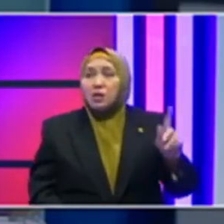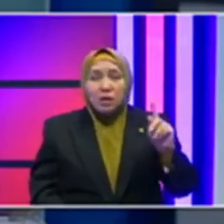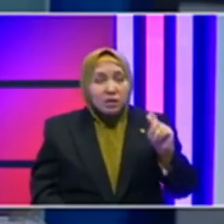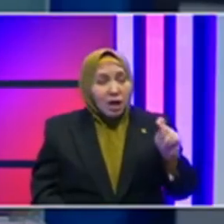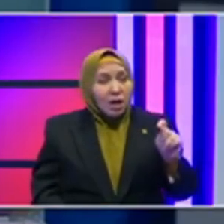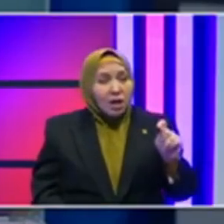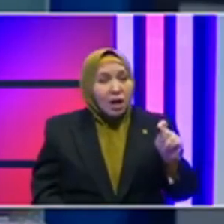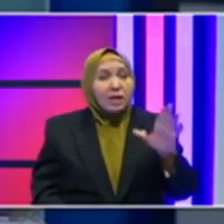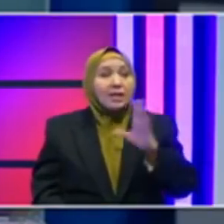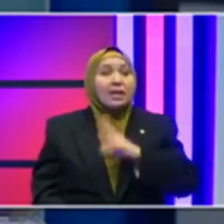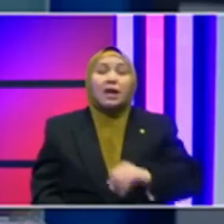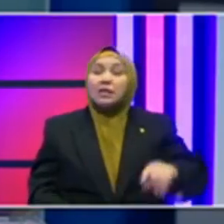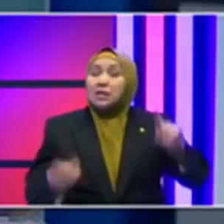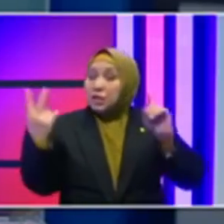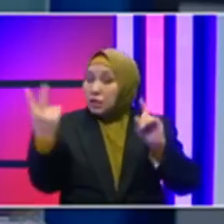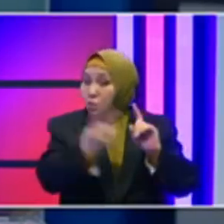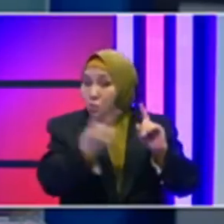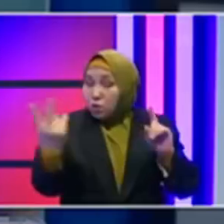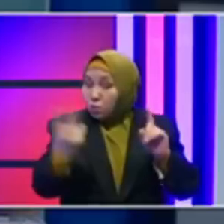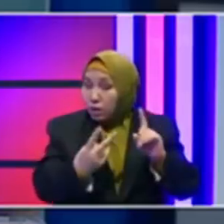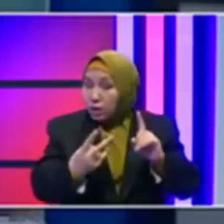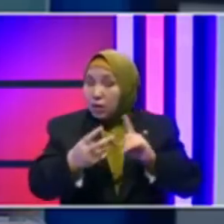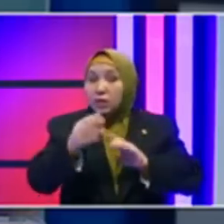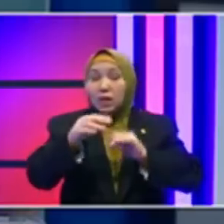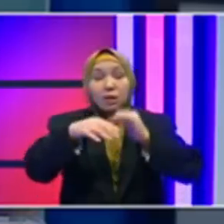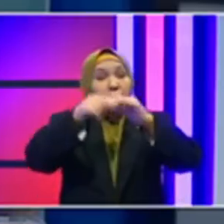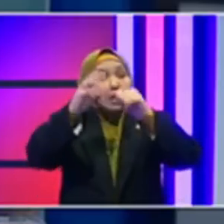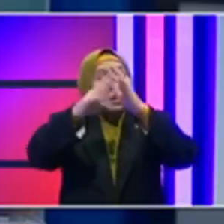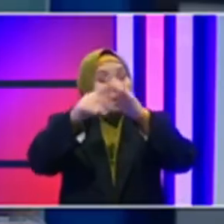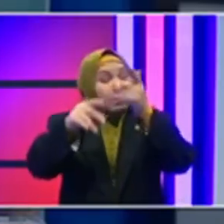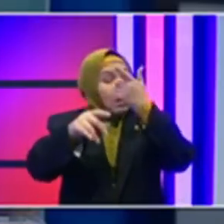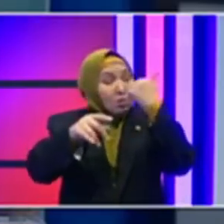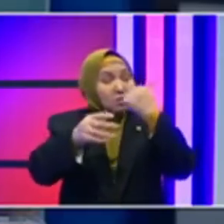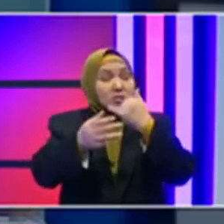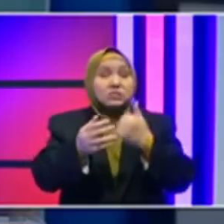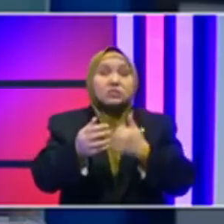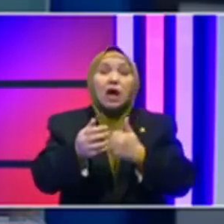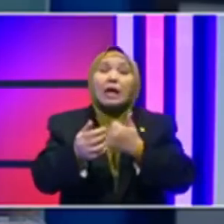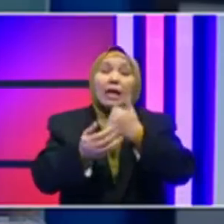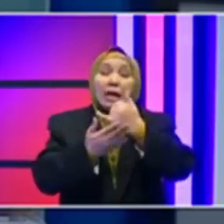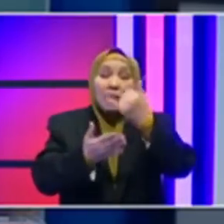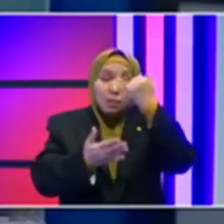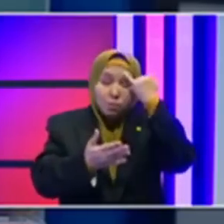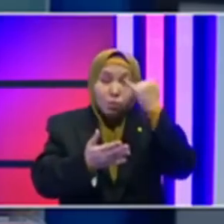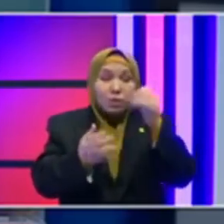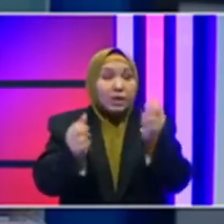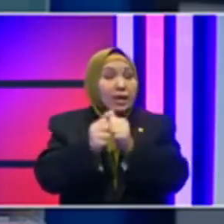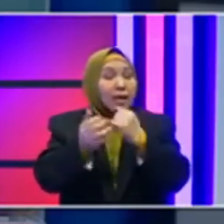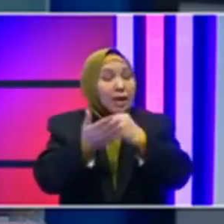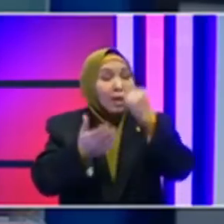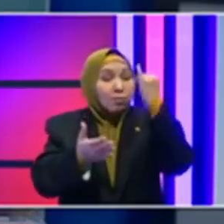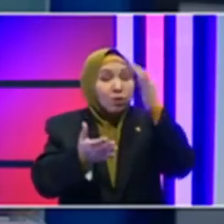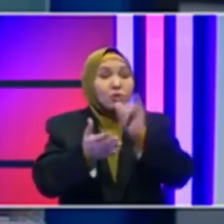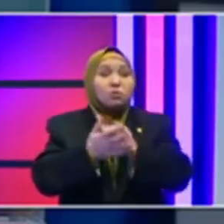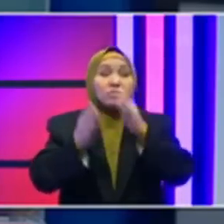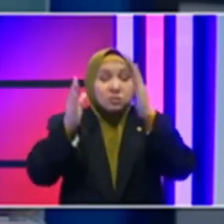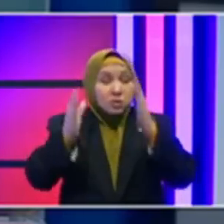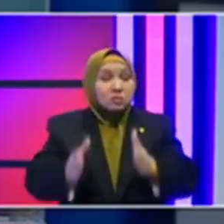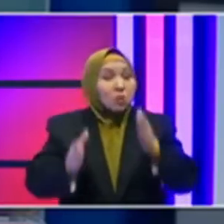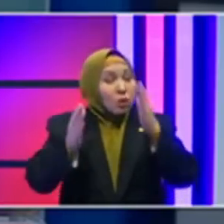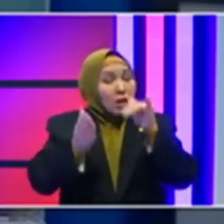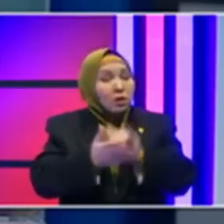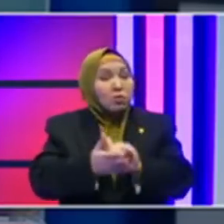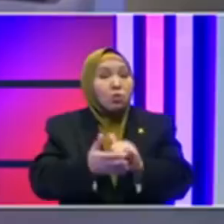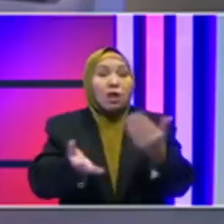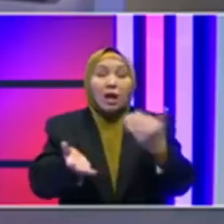ta'ala dan kedua-dua ini terbina atas dasar ilmu jadi dengan ilmu itu seseorang semakin